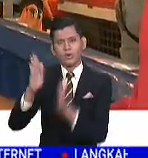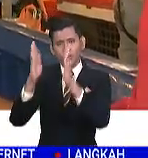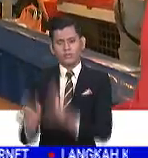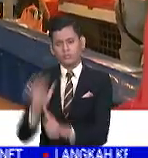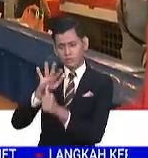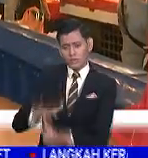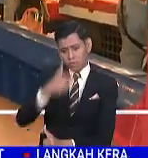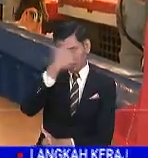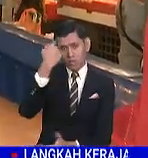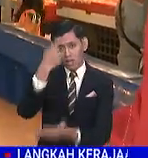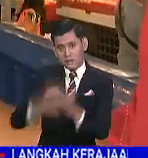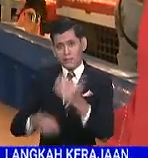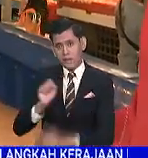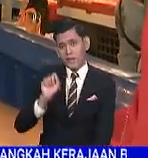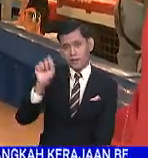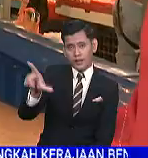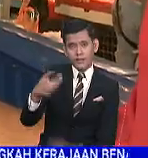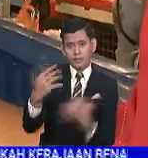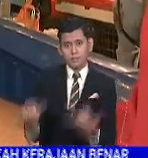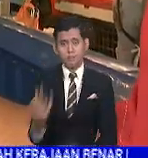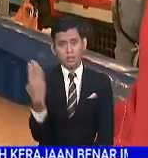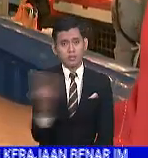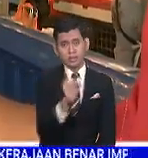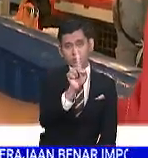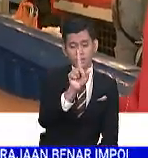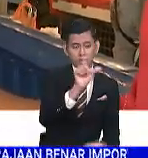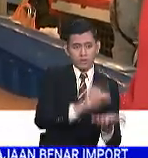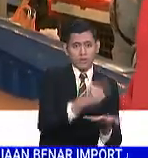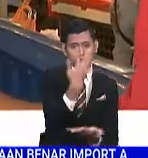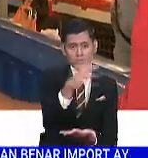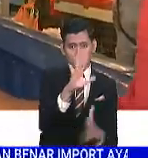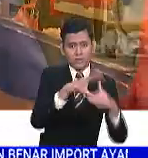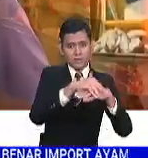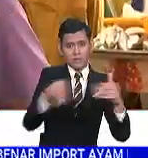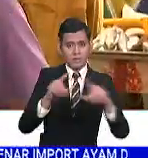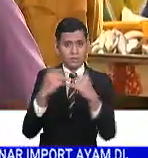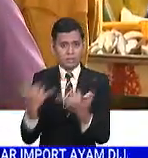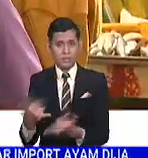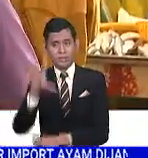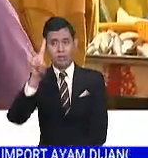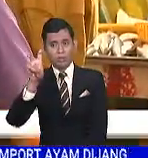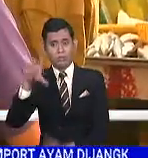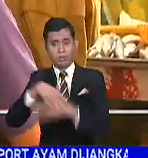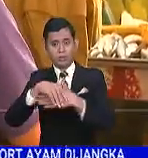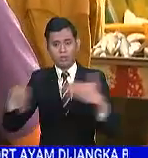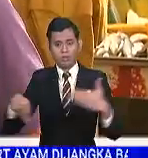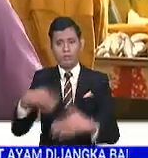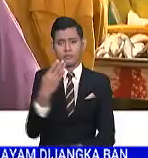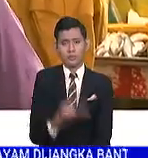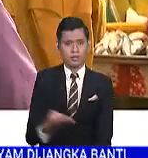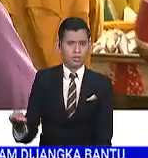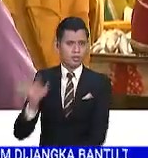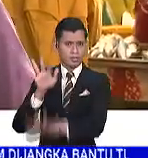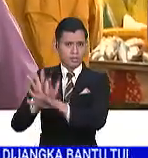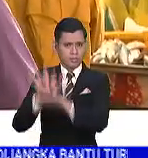tertekan jugalah pasal kenaikan harga ni. Biasa seko dalam RM15 ni sekarang RM20 seko. Barangan yang naik ni semua, customer banyak